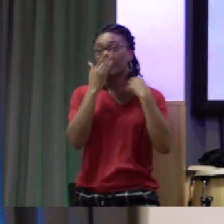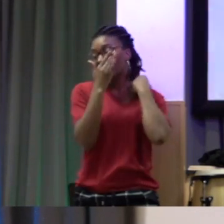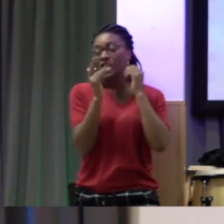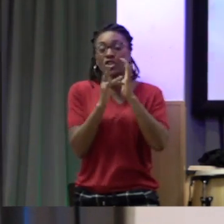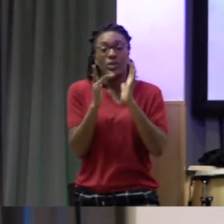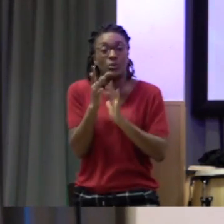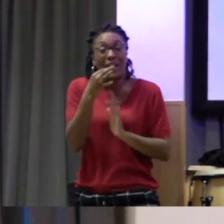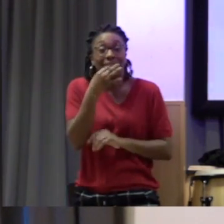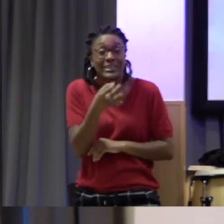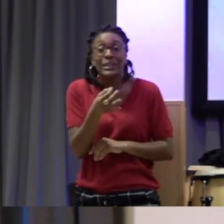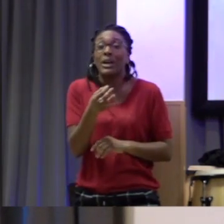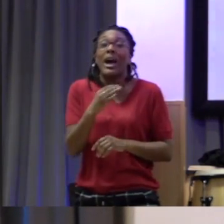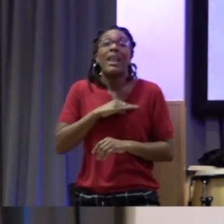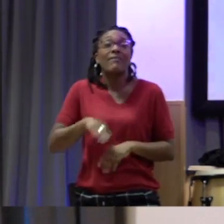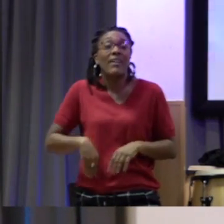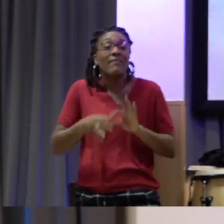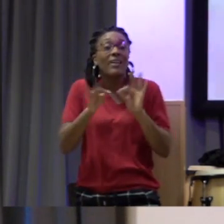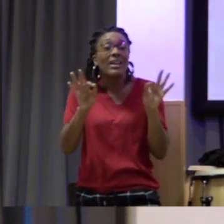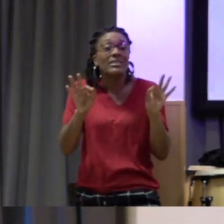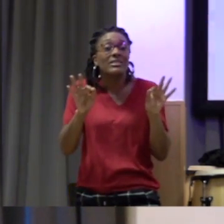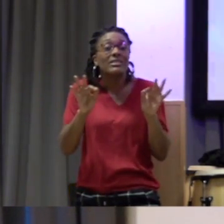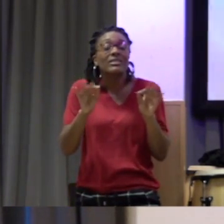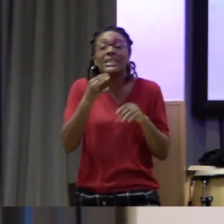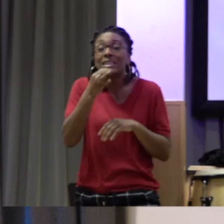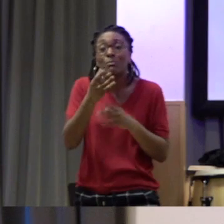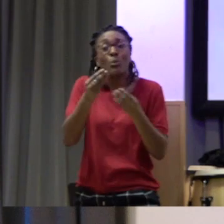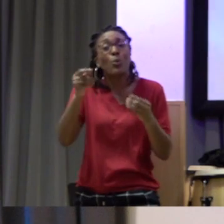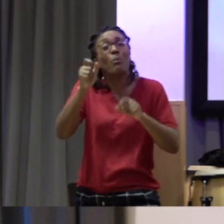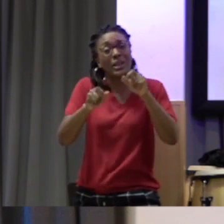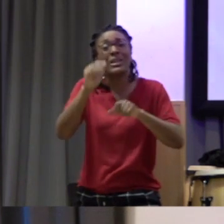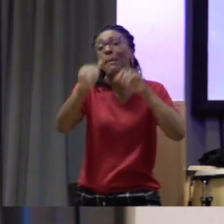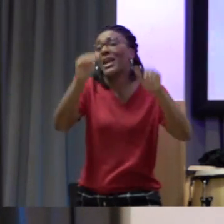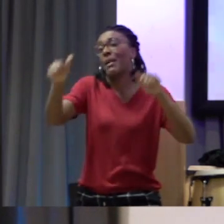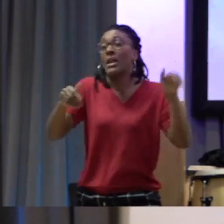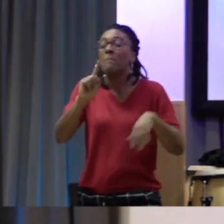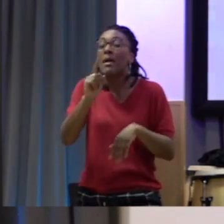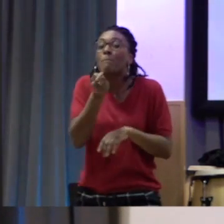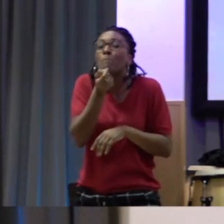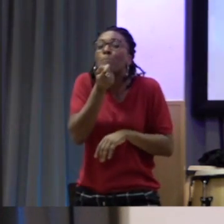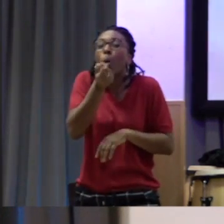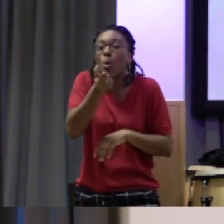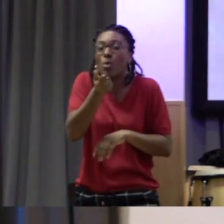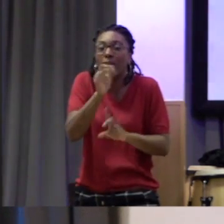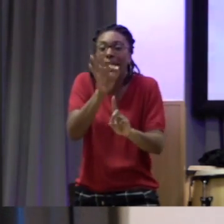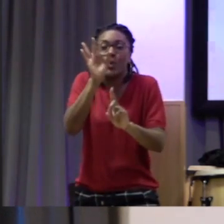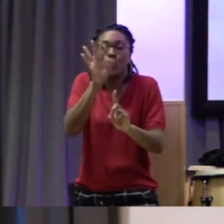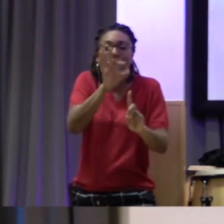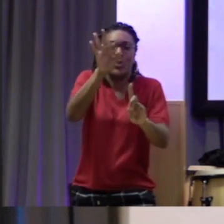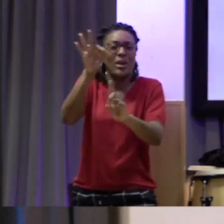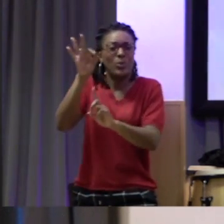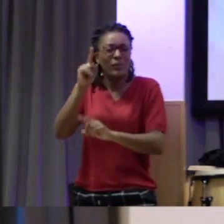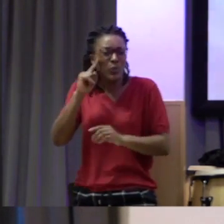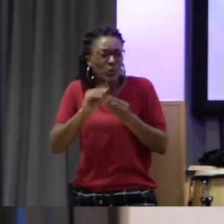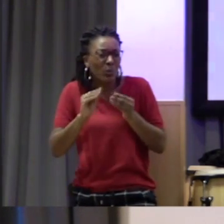sont appelés, mais peu sont choisis ou élus. Posons-nous la question. Quelle est la